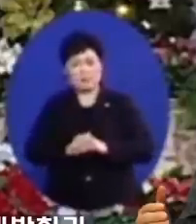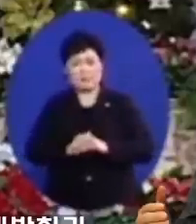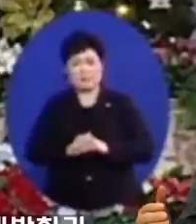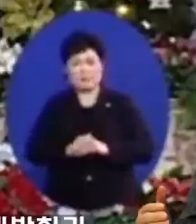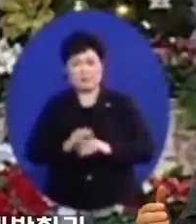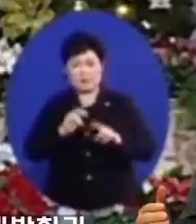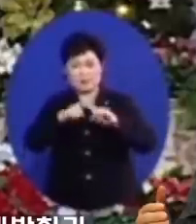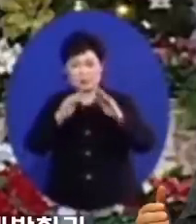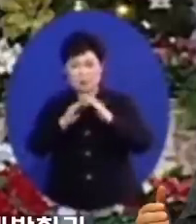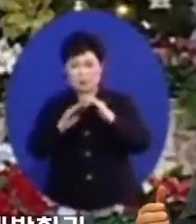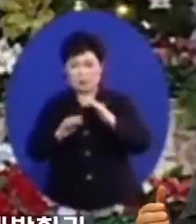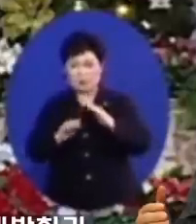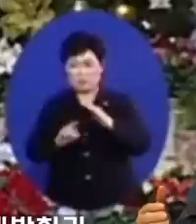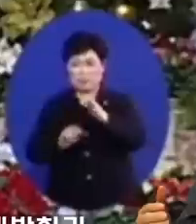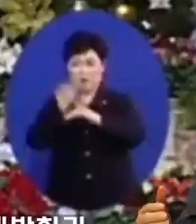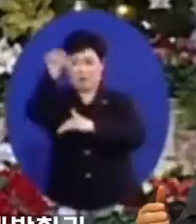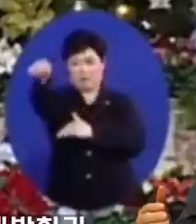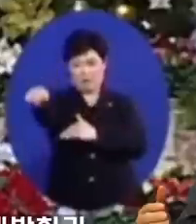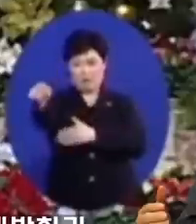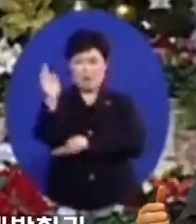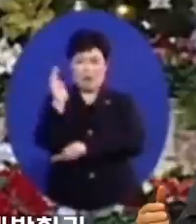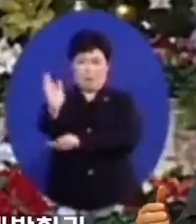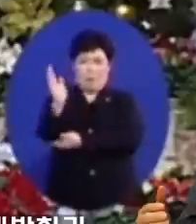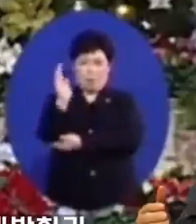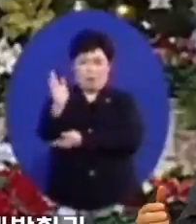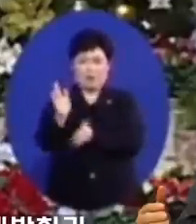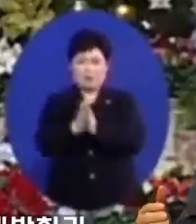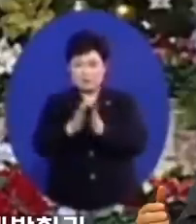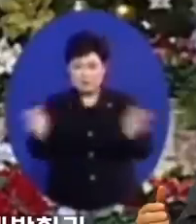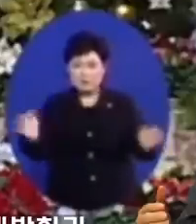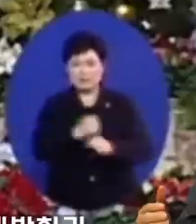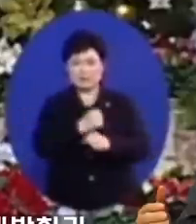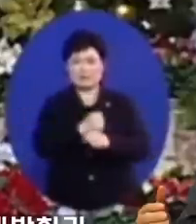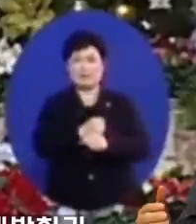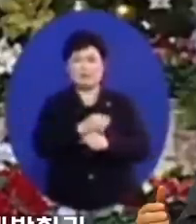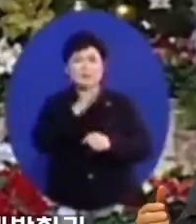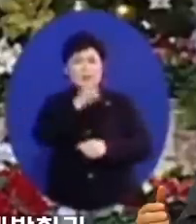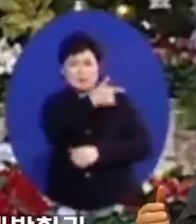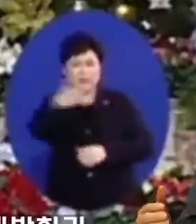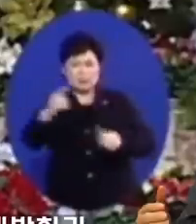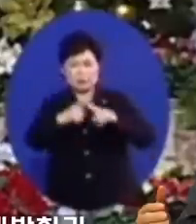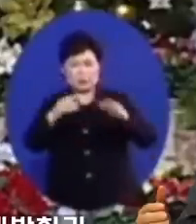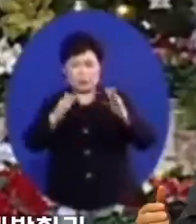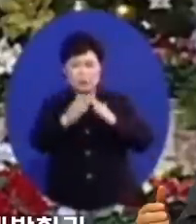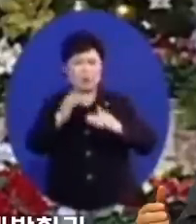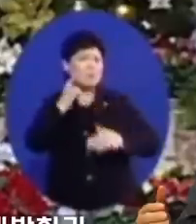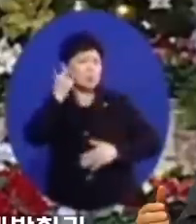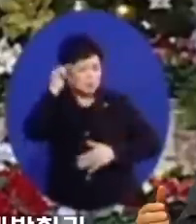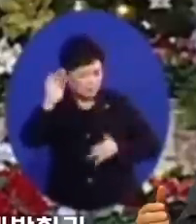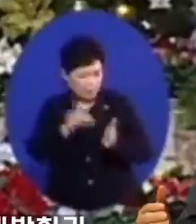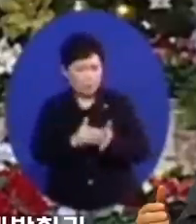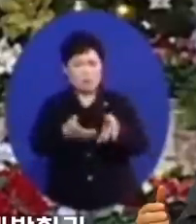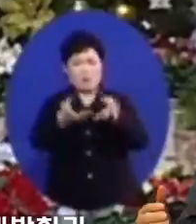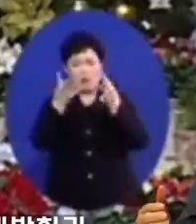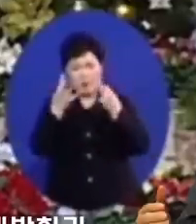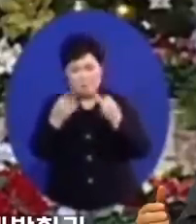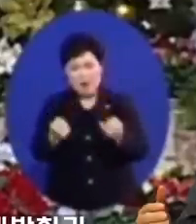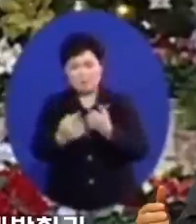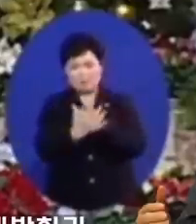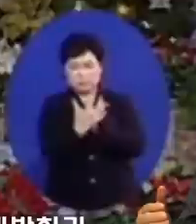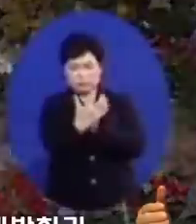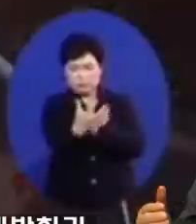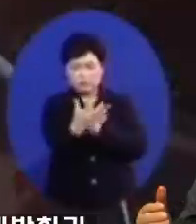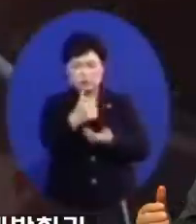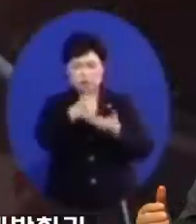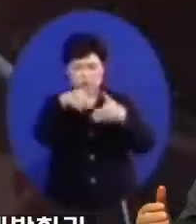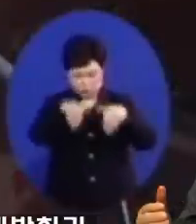우리 교회에서 나가서 목회를 시작해서 큰 교회 목사가 되고 수만 명을 흐느린 주의